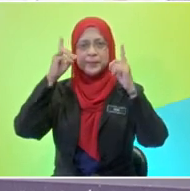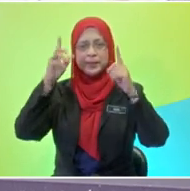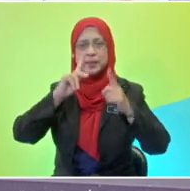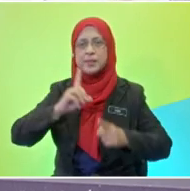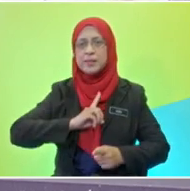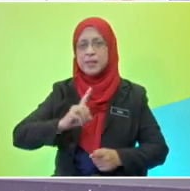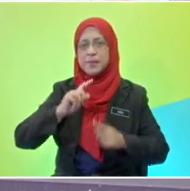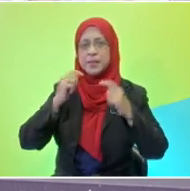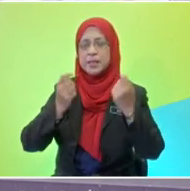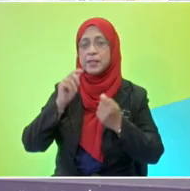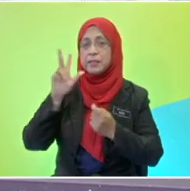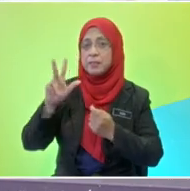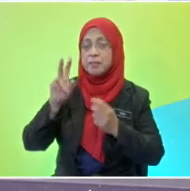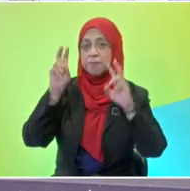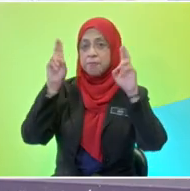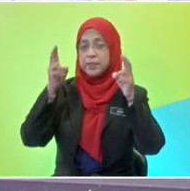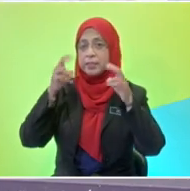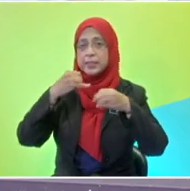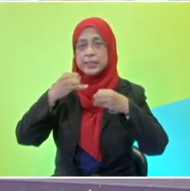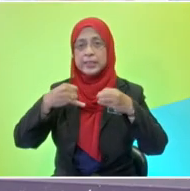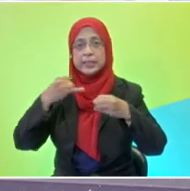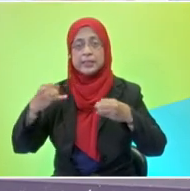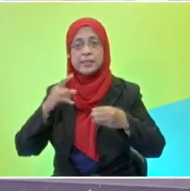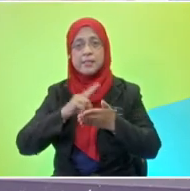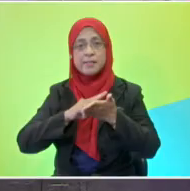tingkatan tiga dengan topiknya jenis-jenis